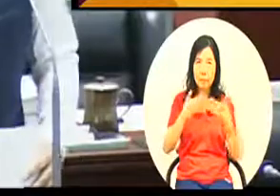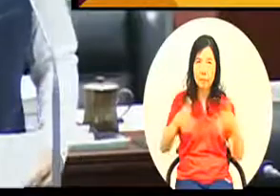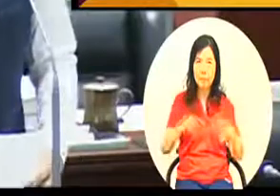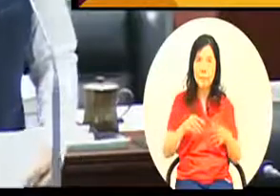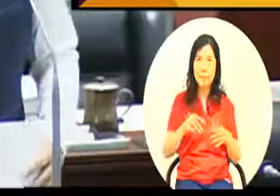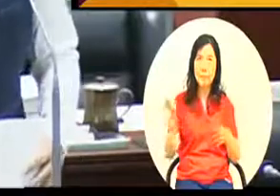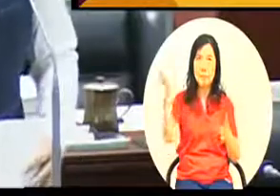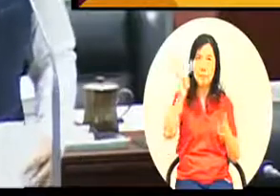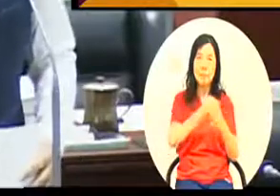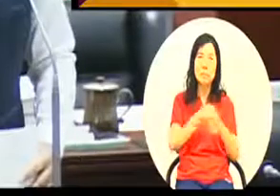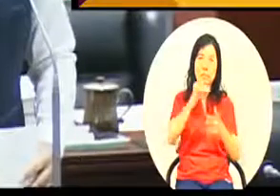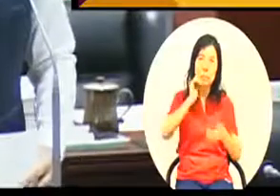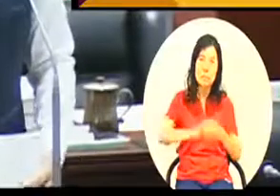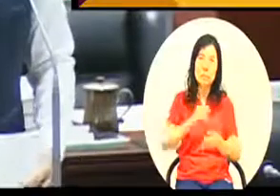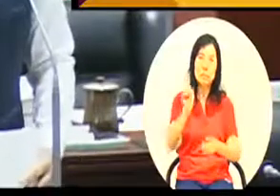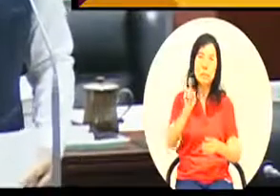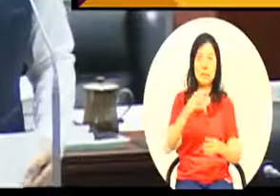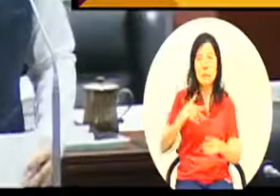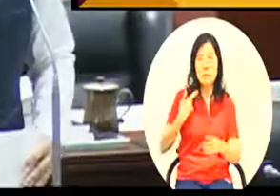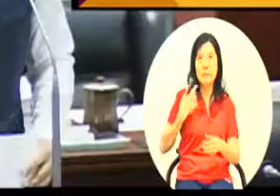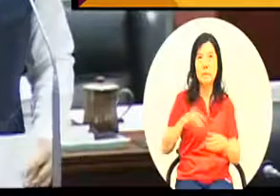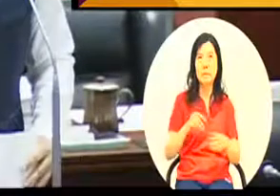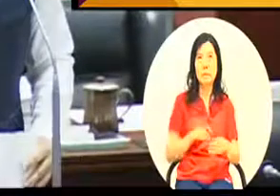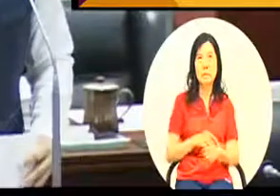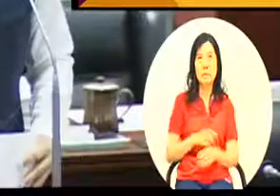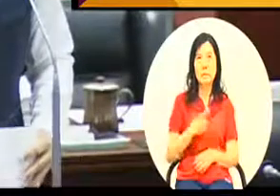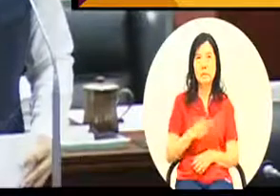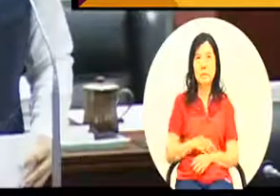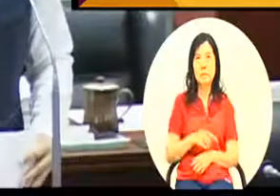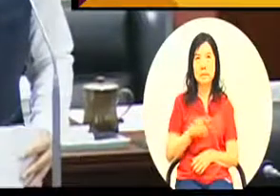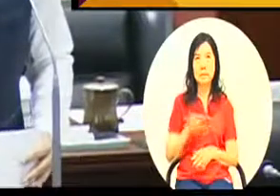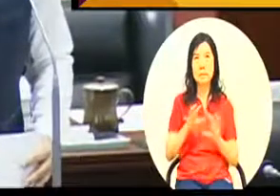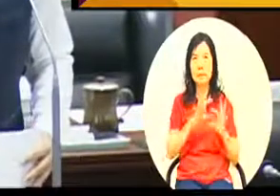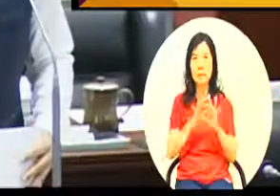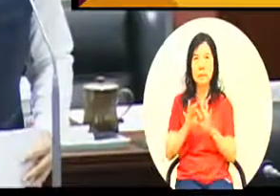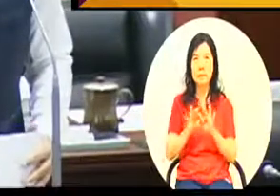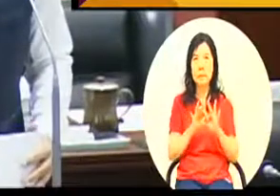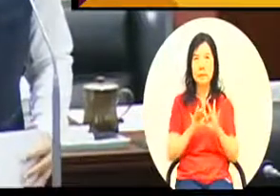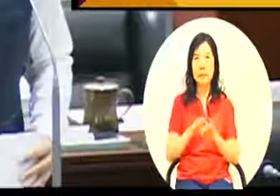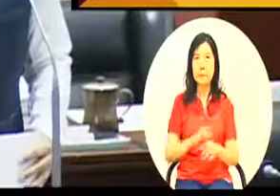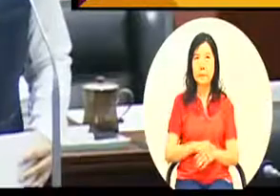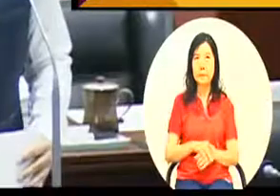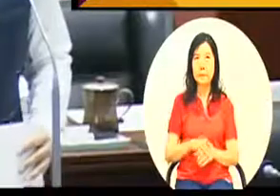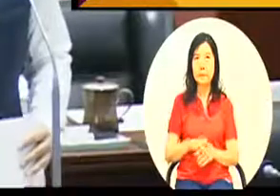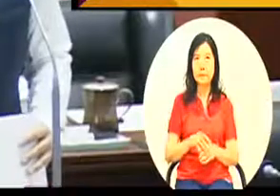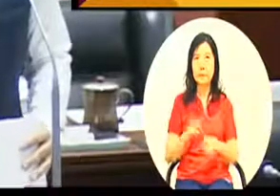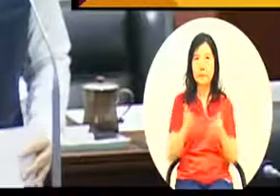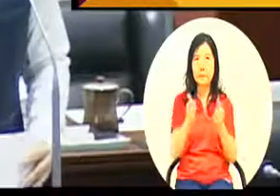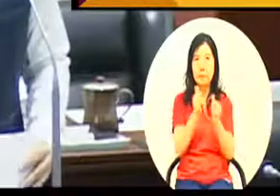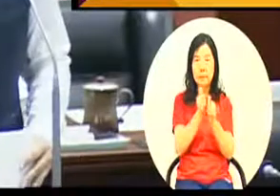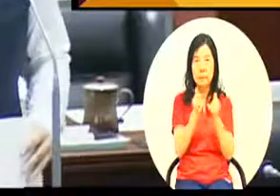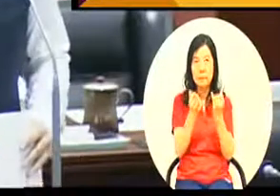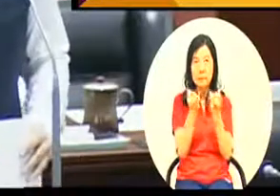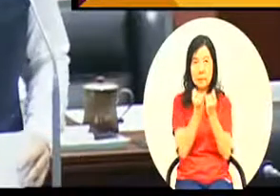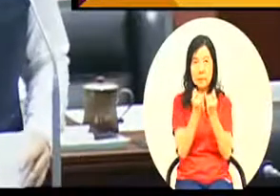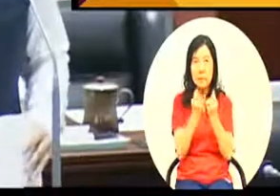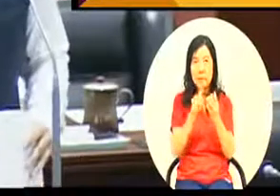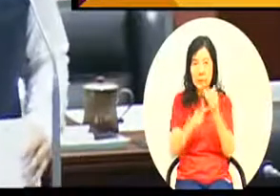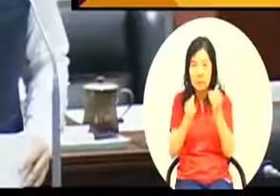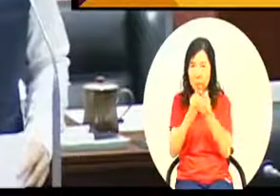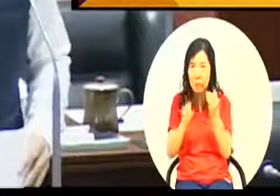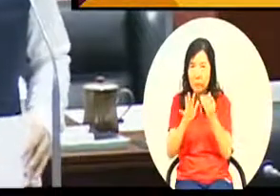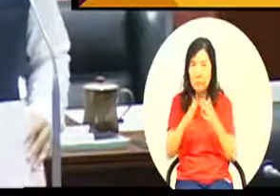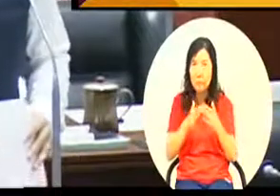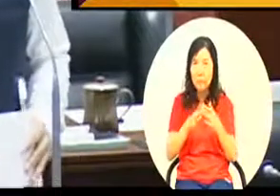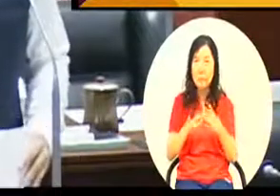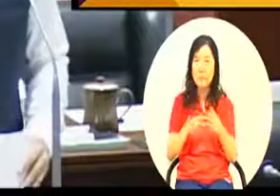样。那至少我觉得关于同志朋友他们要收养小孩或成家我没